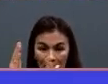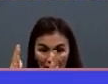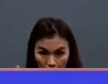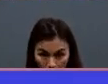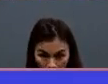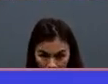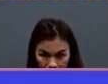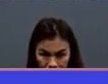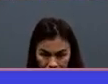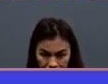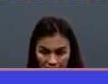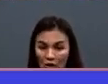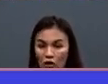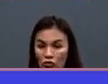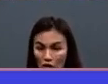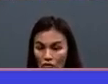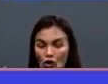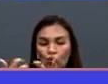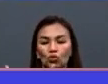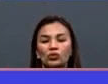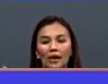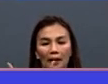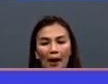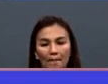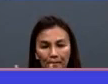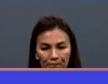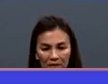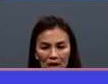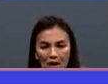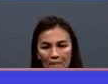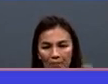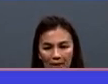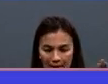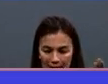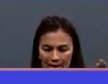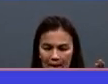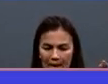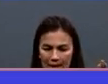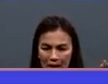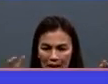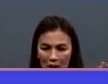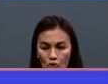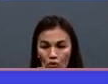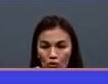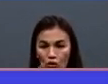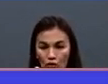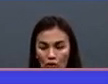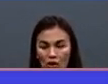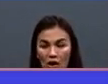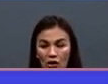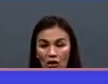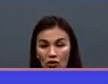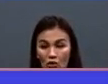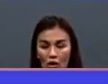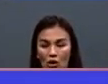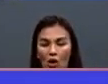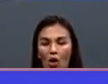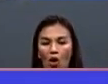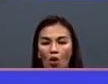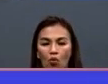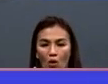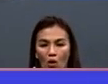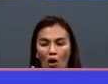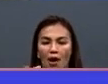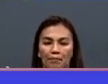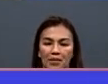ให้ประเทศไทยเนี่ยรวมพลังรวมใจไทยต้องเป็นหนึ่งอยากให้เป็นศูนย์กลางในหลายๆเรื่องไม่ว่าจะเป็นศูนย์กลางเมือง